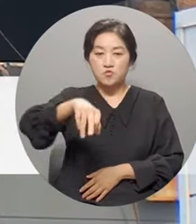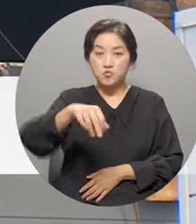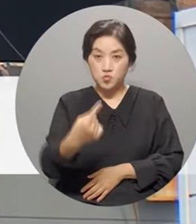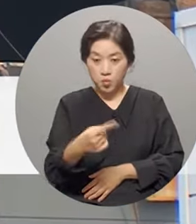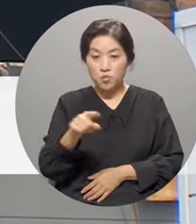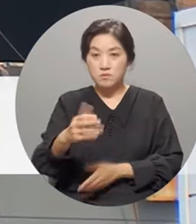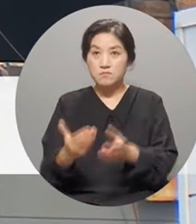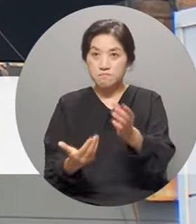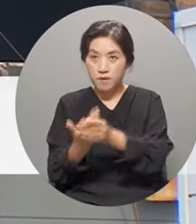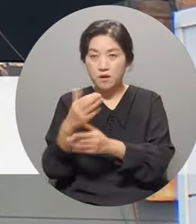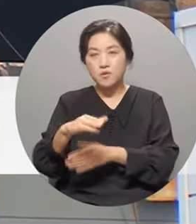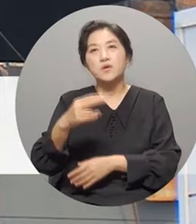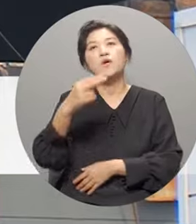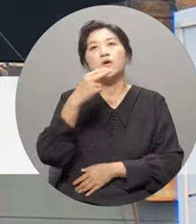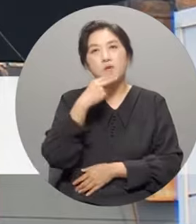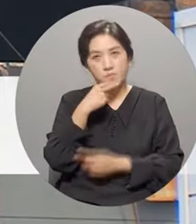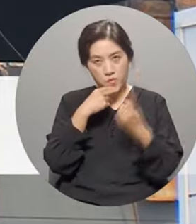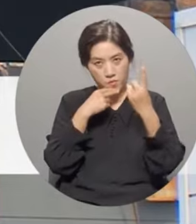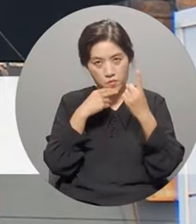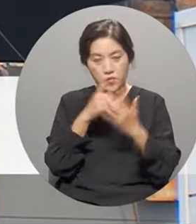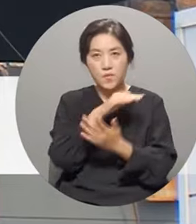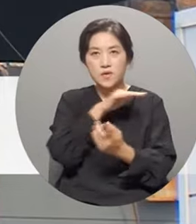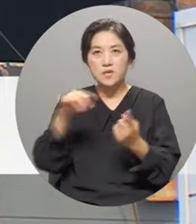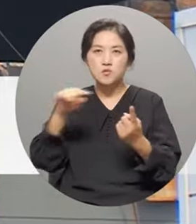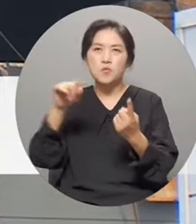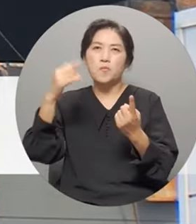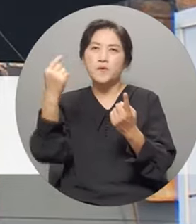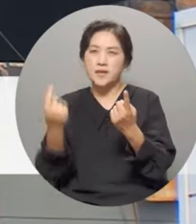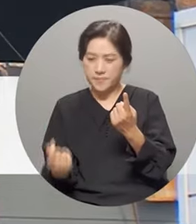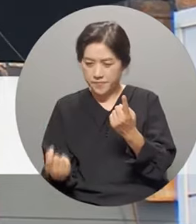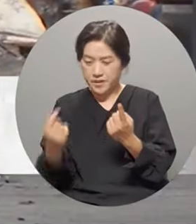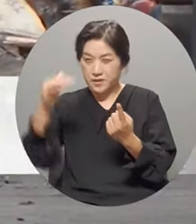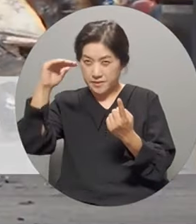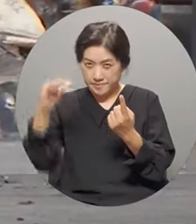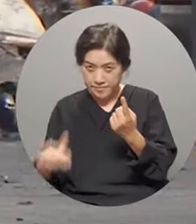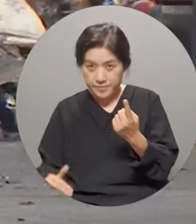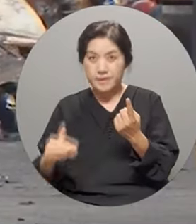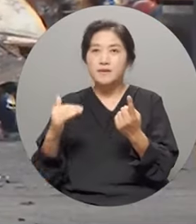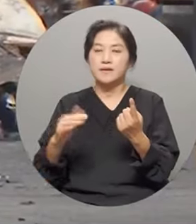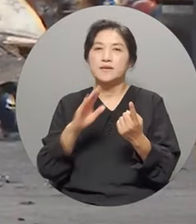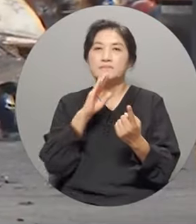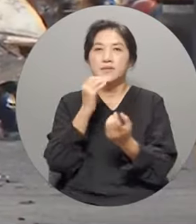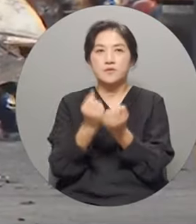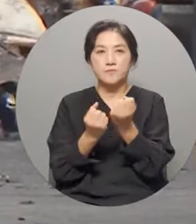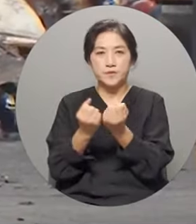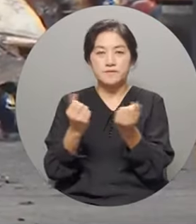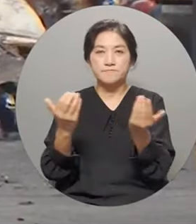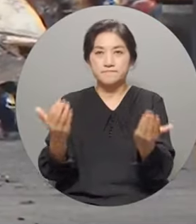현장에선 검출되지 않거나 기준 농도 미만으로 검출되고 있다고 설명했습니다